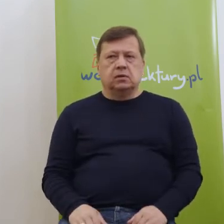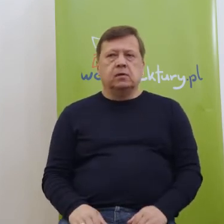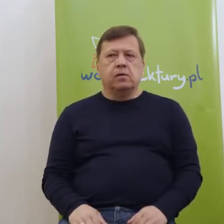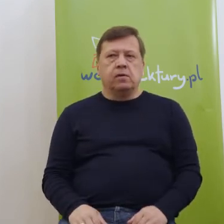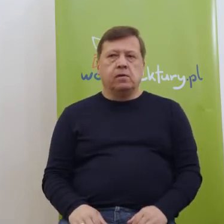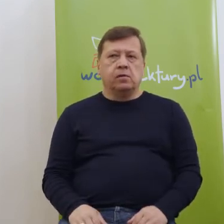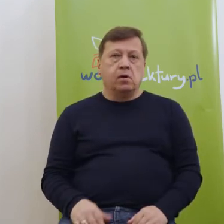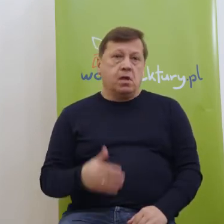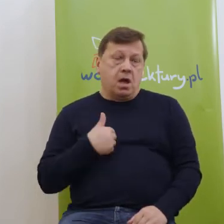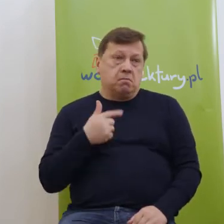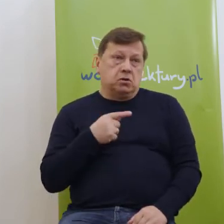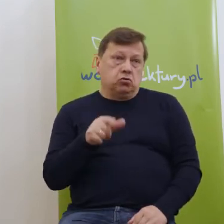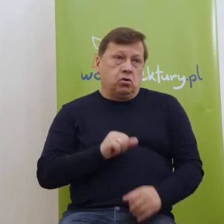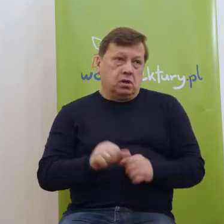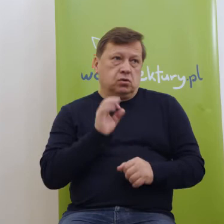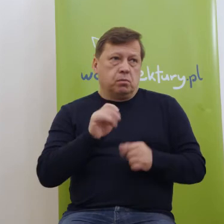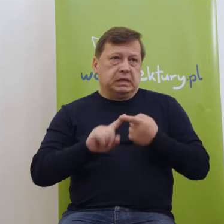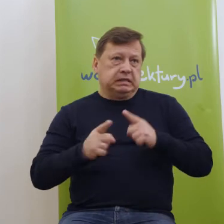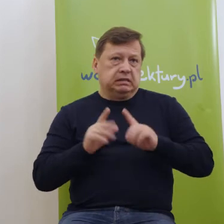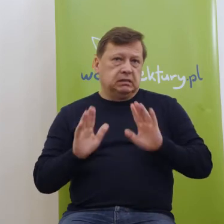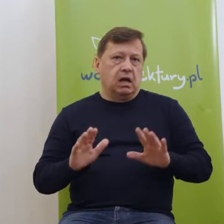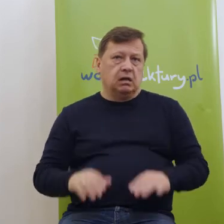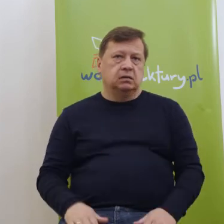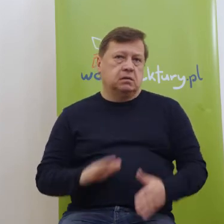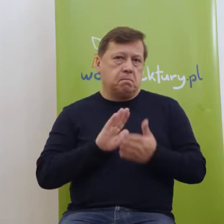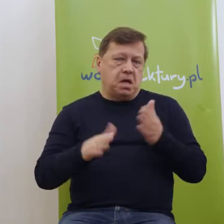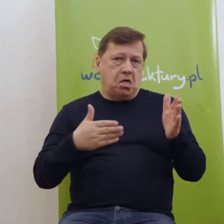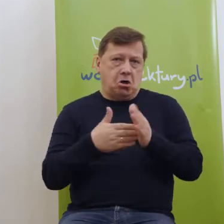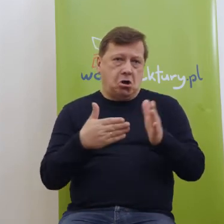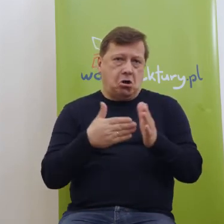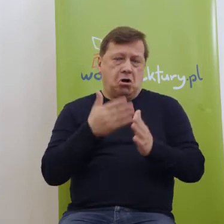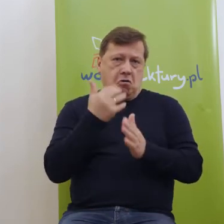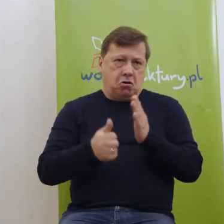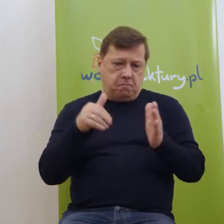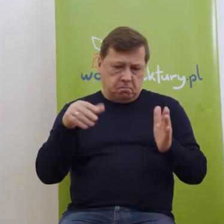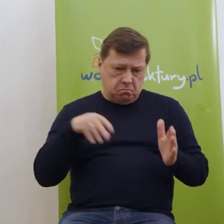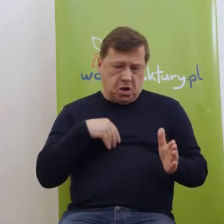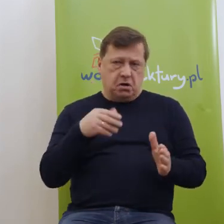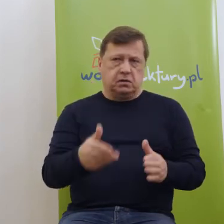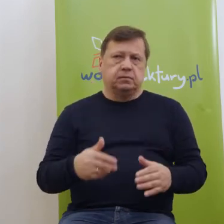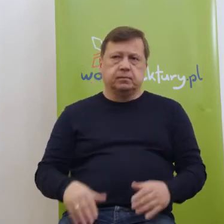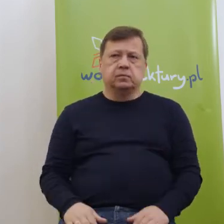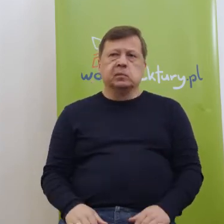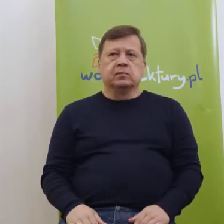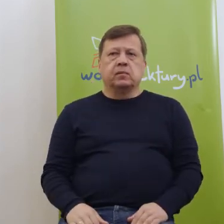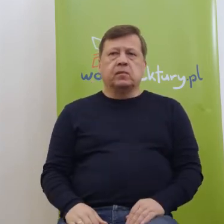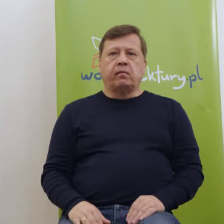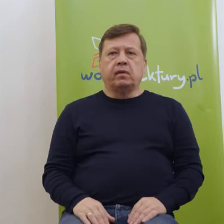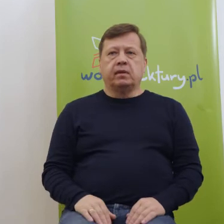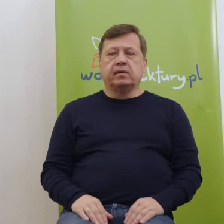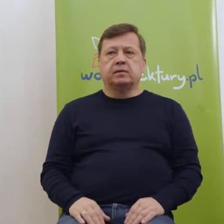to ma sens wtedy, tak mi się wydaje. Kiedy możemy właśnie bez ograniczeń z tego korzystać, bo tak naprawdę każdy tylko po to pisze. Tylko po